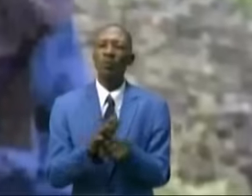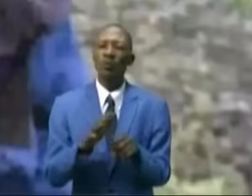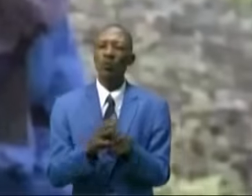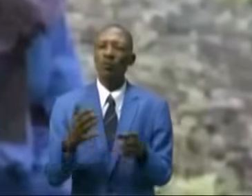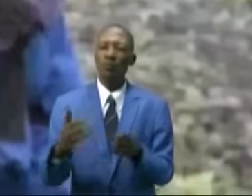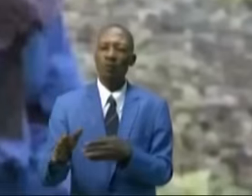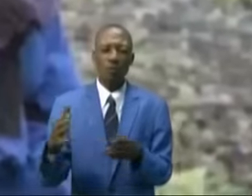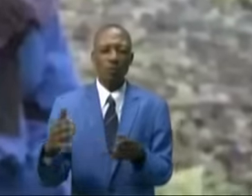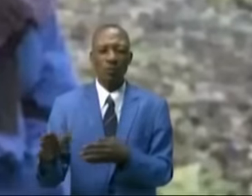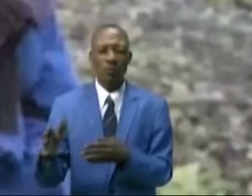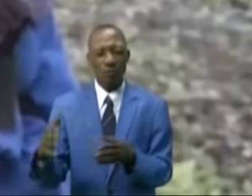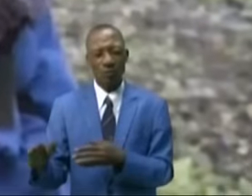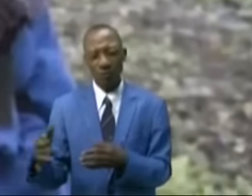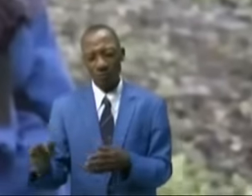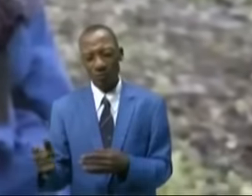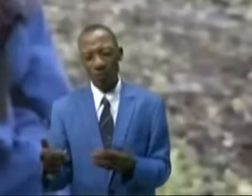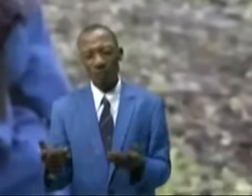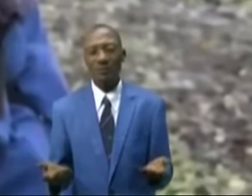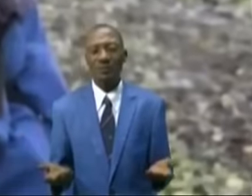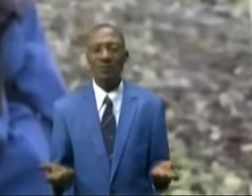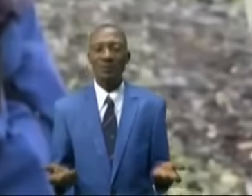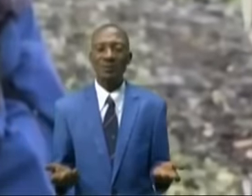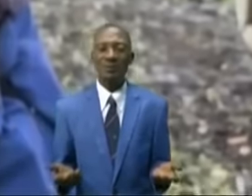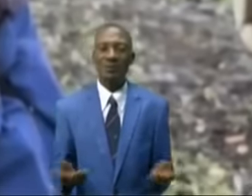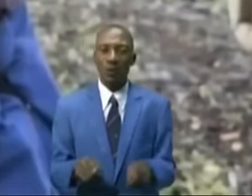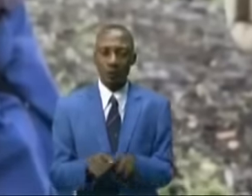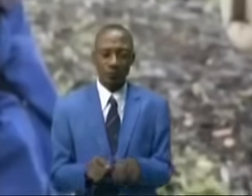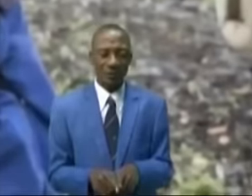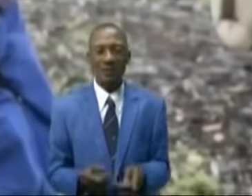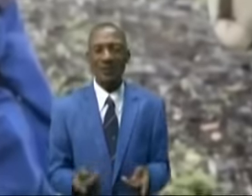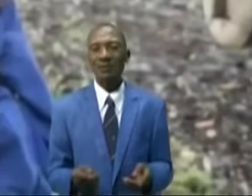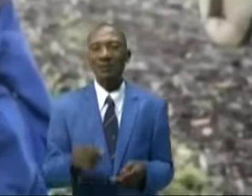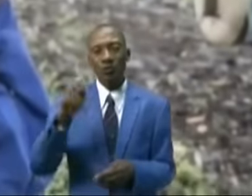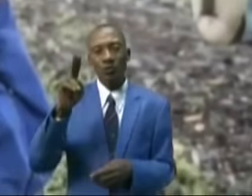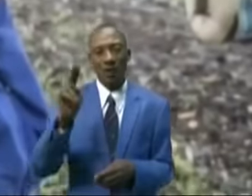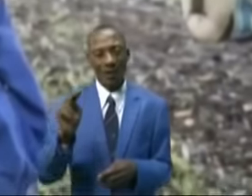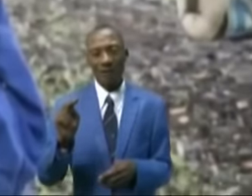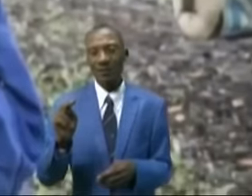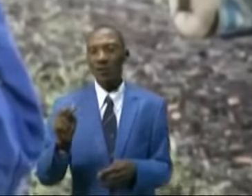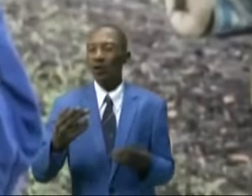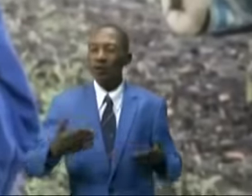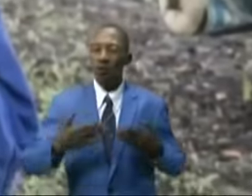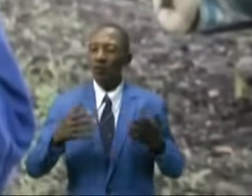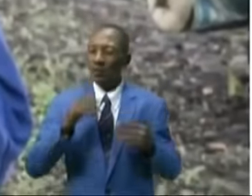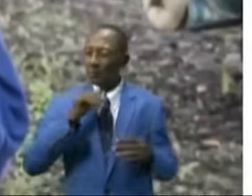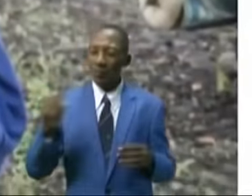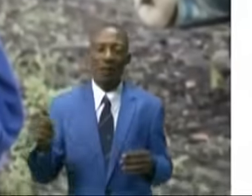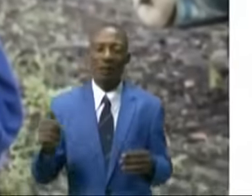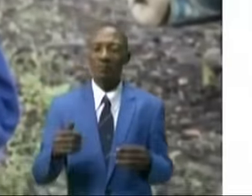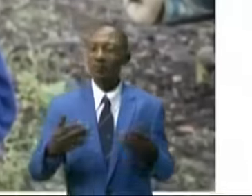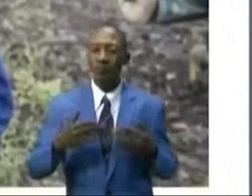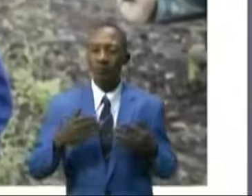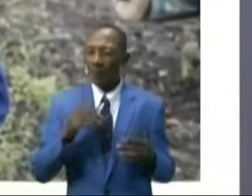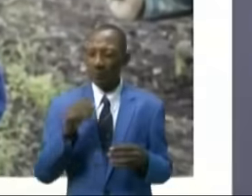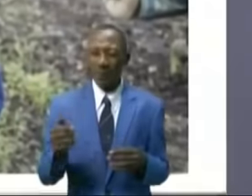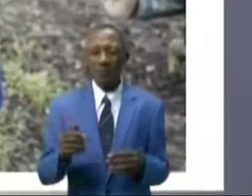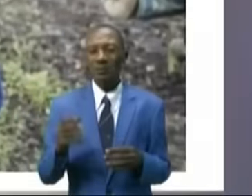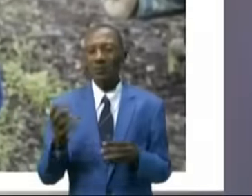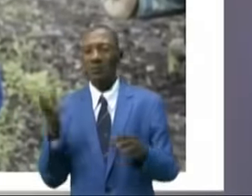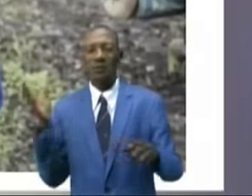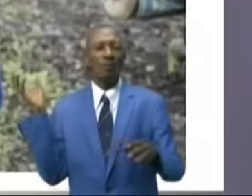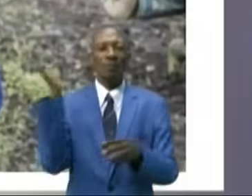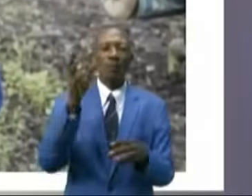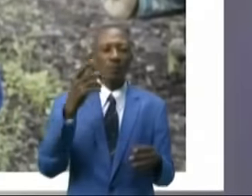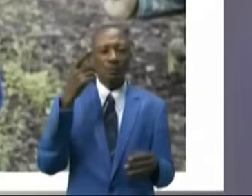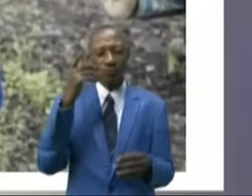certaines zones opérationnelles de l'Est, la MONUSCO a condamné fermement le bombardement meurtrier des sites de personnes déplacées